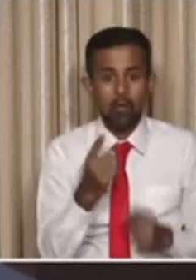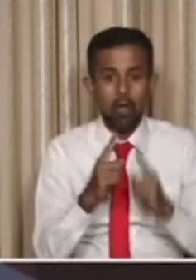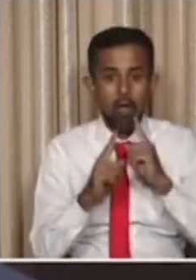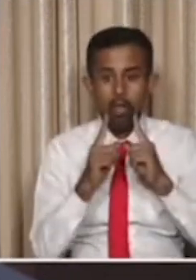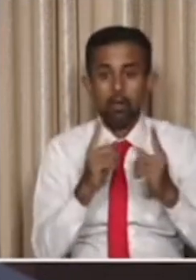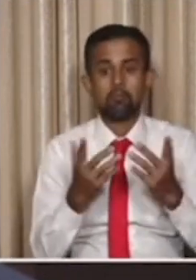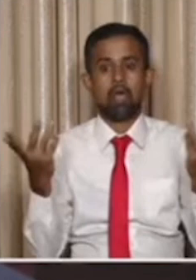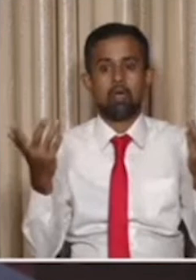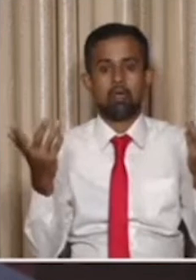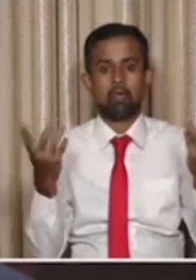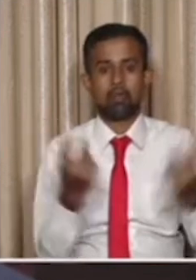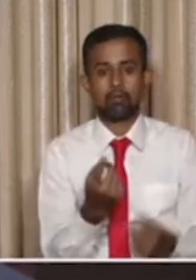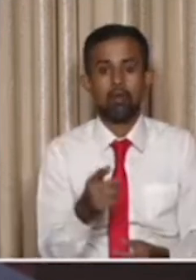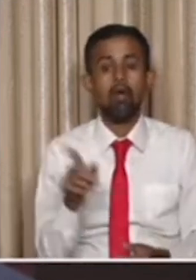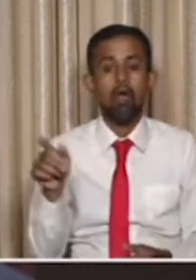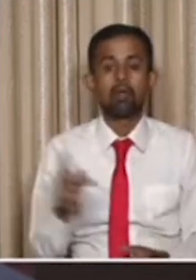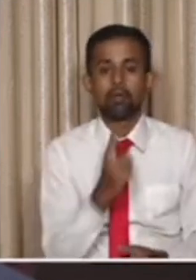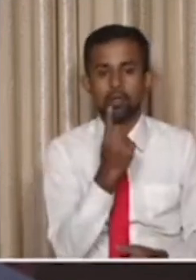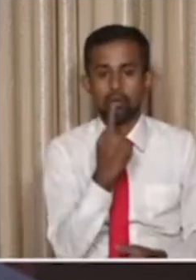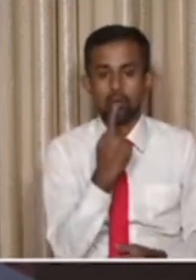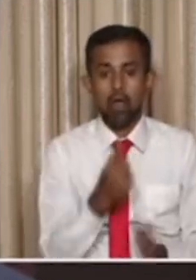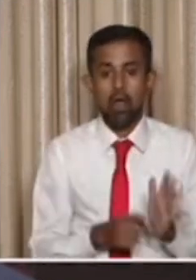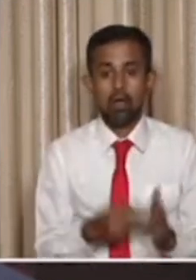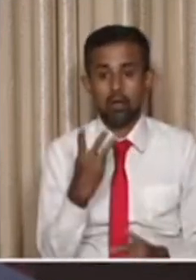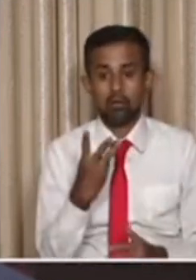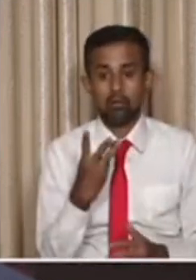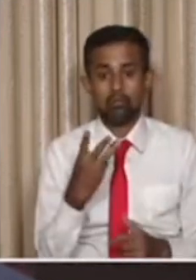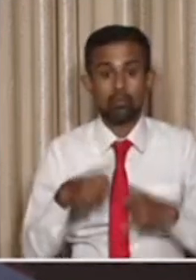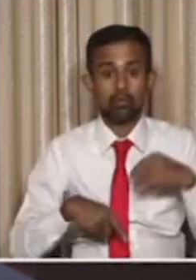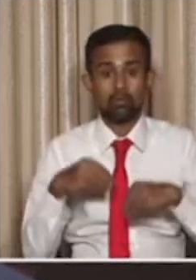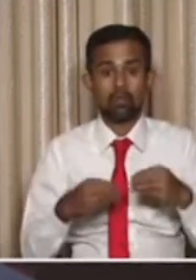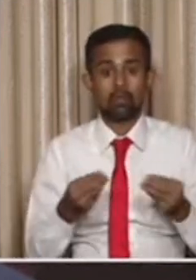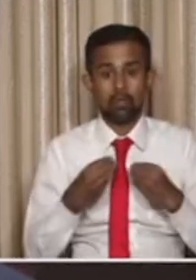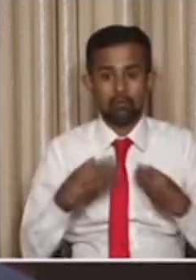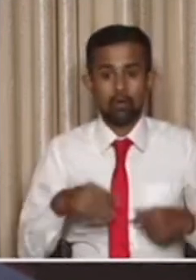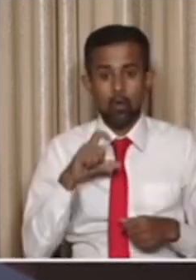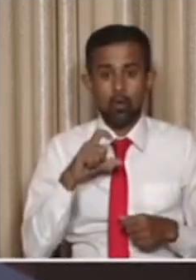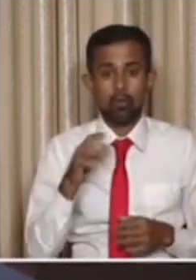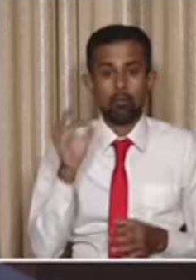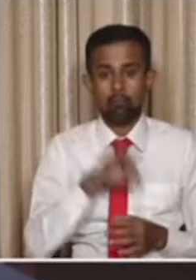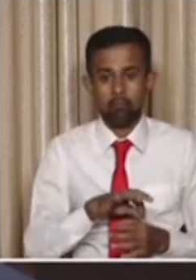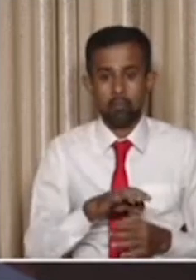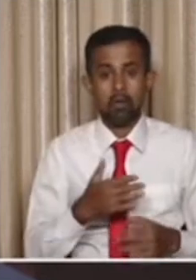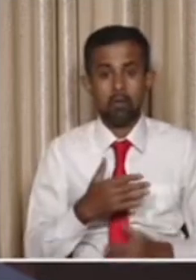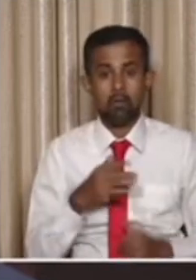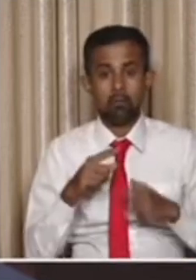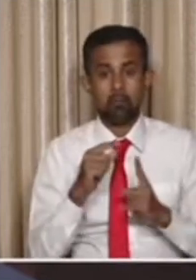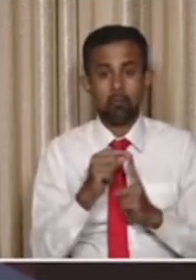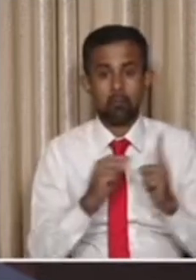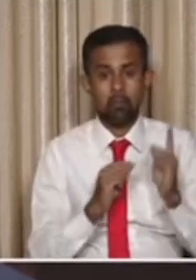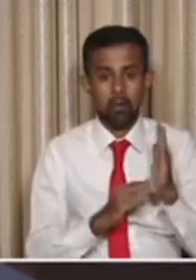කතා කරන්න බැහැ කිව්වා. කාටද කිව්වේ? ලක්ෂ 3කට වැඩි මනාප අරගෙන කොළඹින් පත්තුණු මහජන